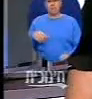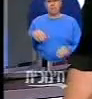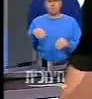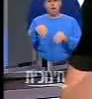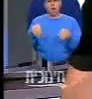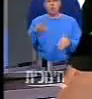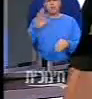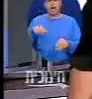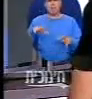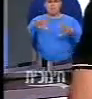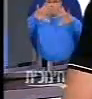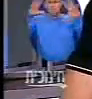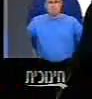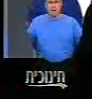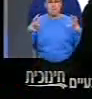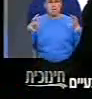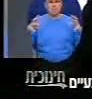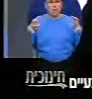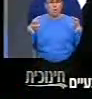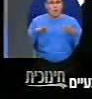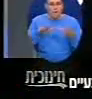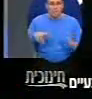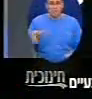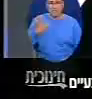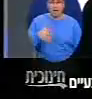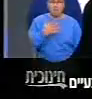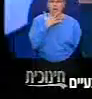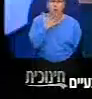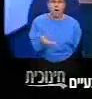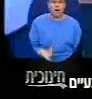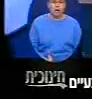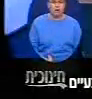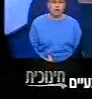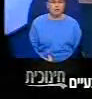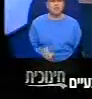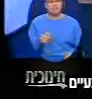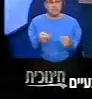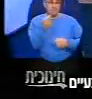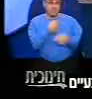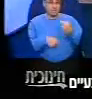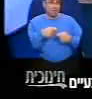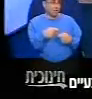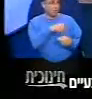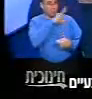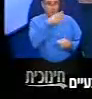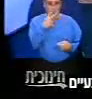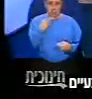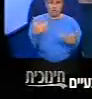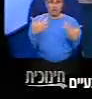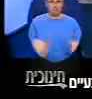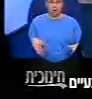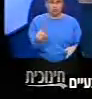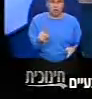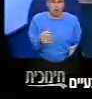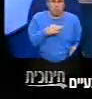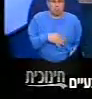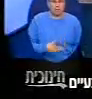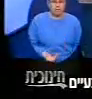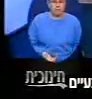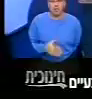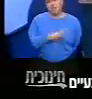במצוק הימי, זה פוגע בכל מה שנמצא בסמוך. זה גם מכוער. זה, מבחינה מסחרית זה הוכח ככישלון, נכון? וגם כל מה